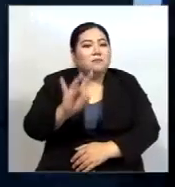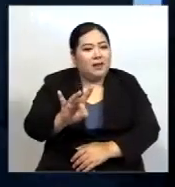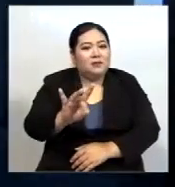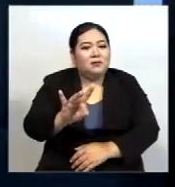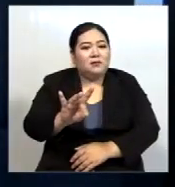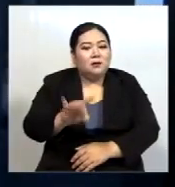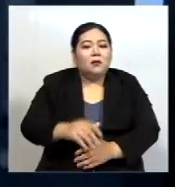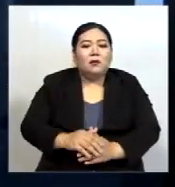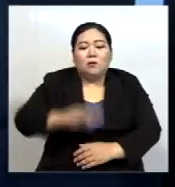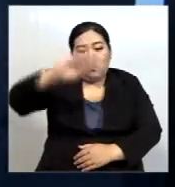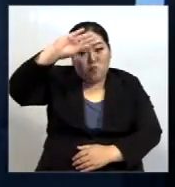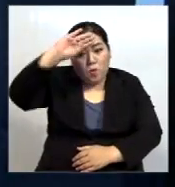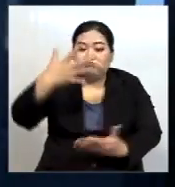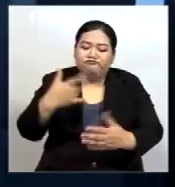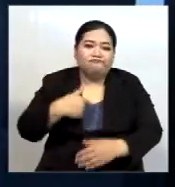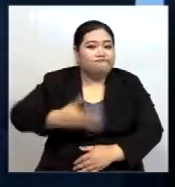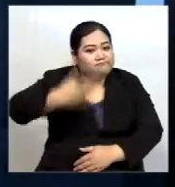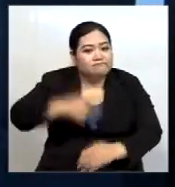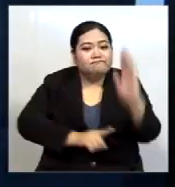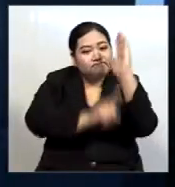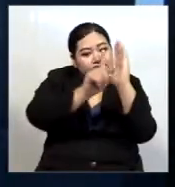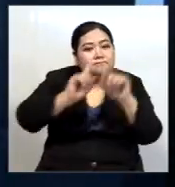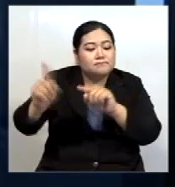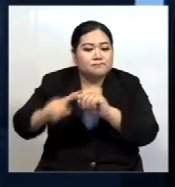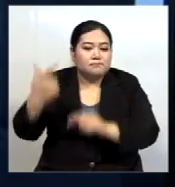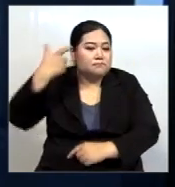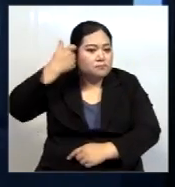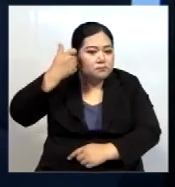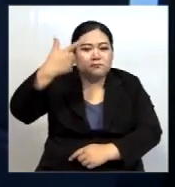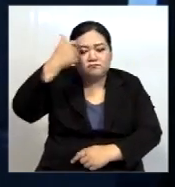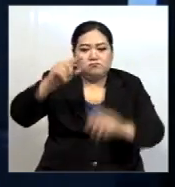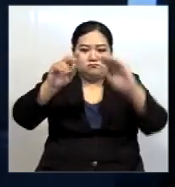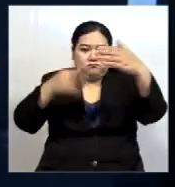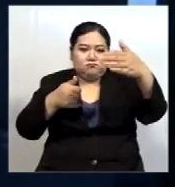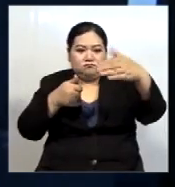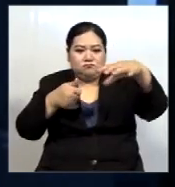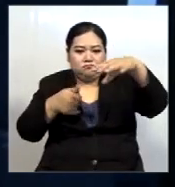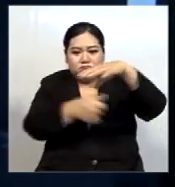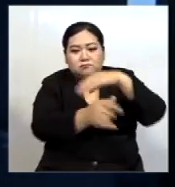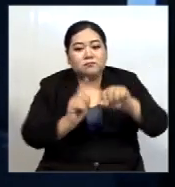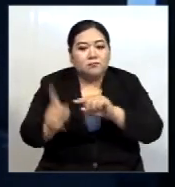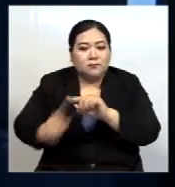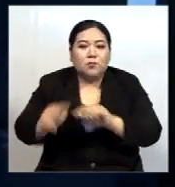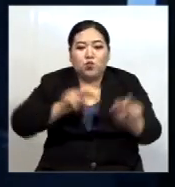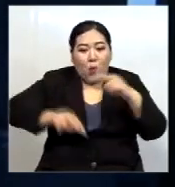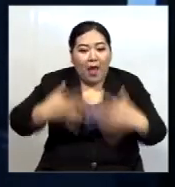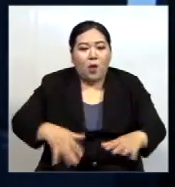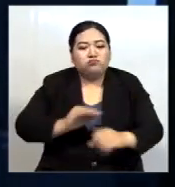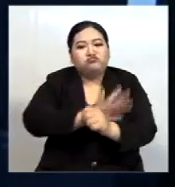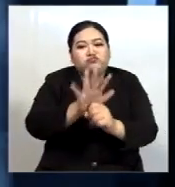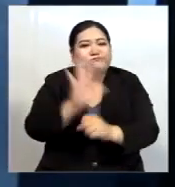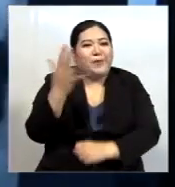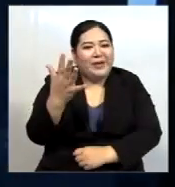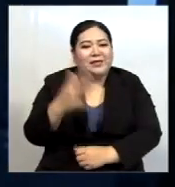นและจากการตรวจสอบวัดอุณหภูมินักท่องเที่ยวยังไม่พบว่ามีรายใดอุณหภูมิสูงหรือว่าเสี่ยงโควิด-19 นะครับ